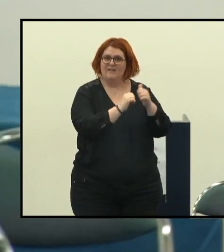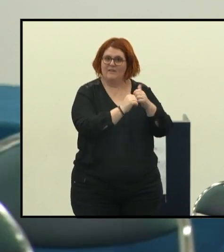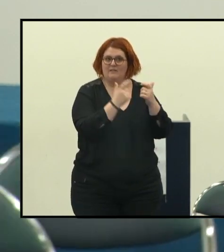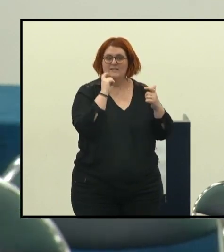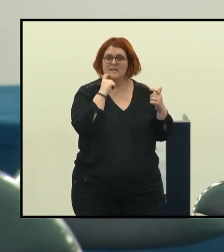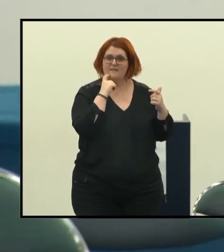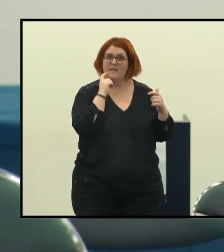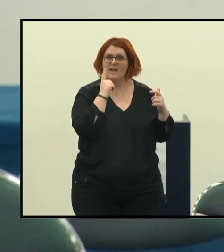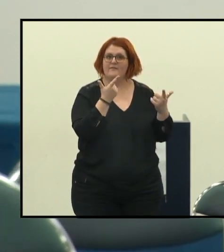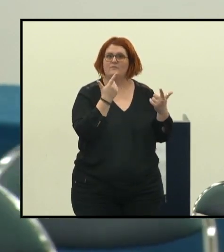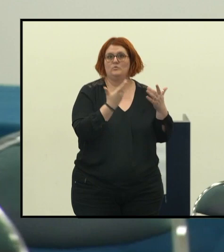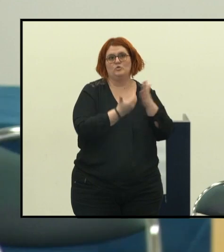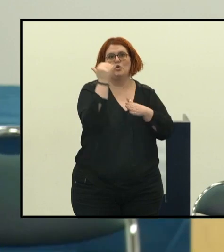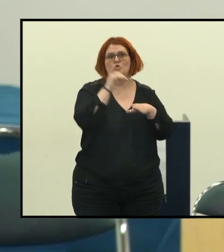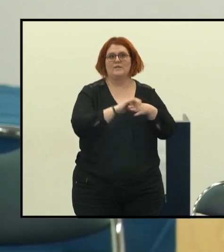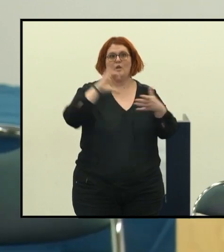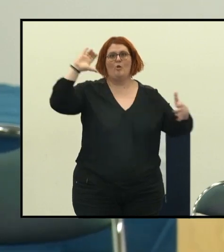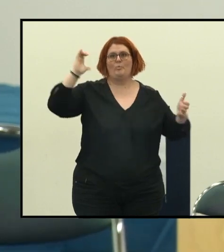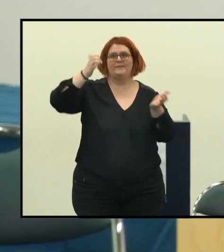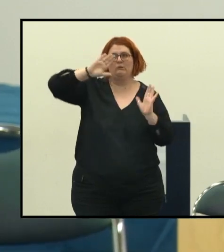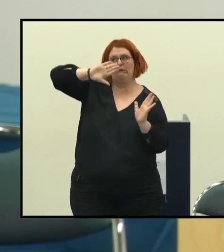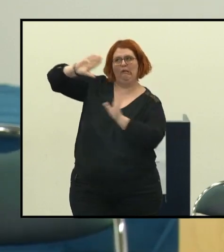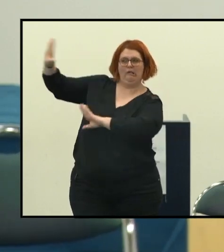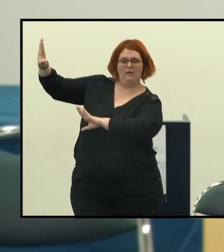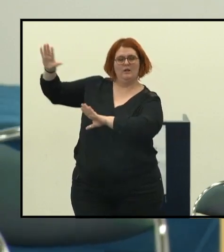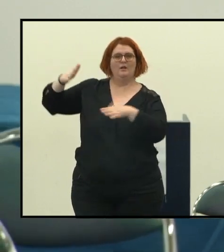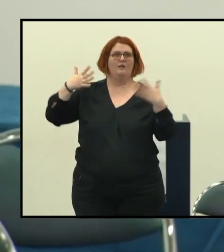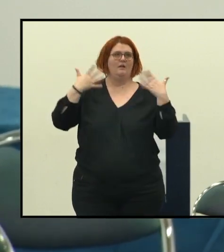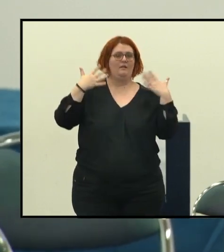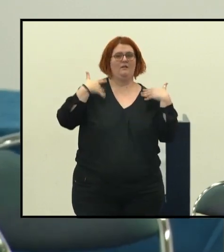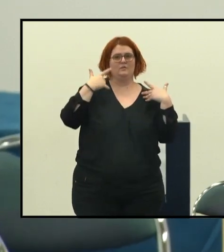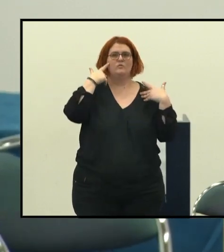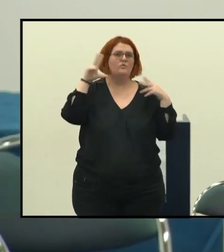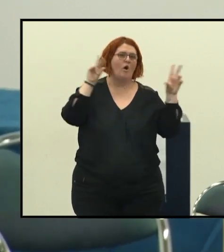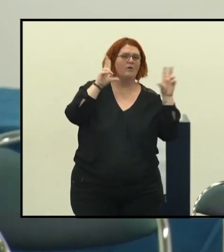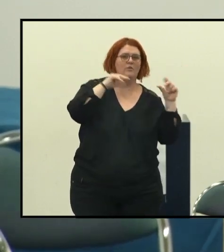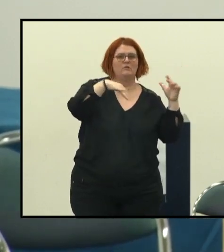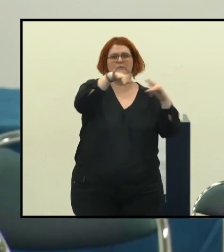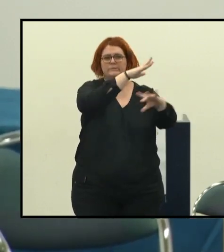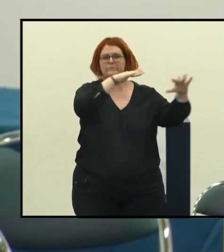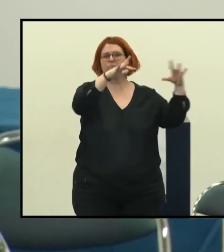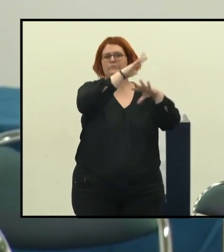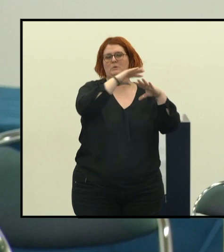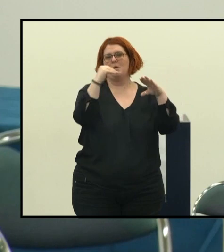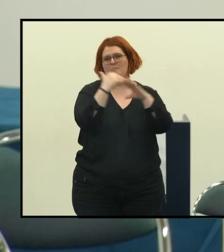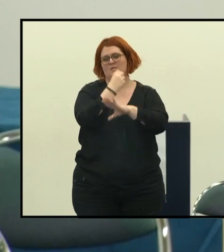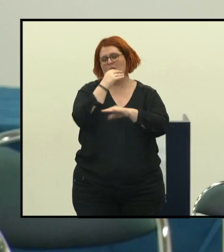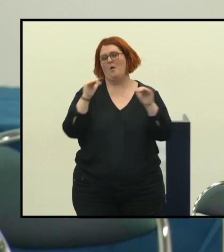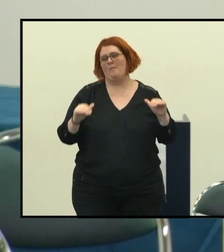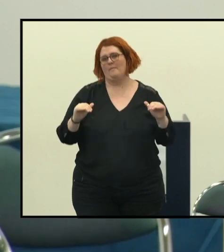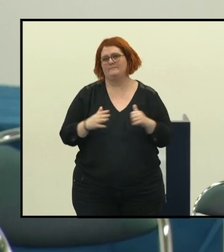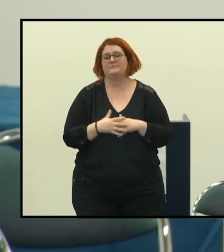journée décompression. Mais vous avez entendu, il y avait un peu de mouvement, enfin voilà. Mais ça, c'est quand même bien passé. Un très grand